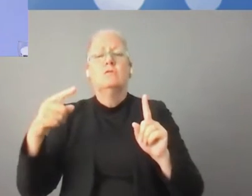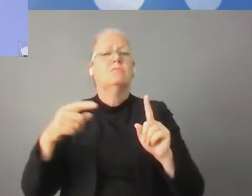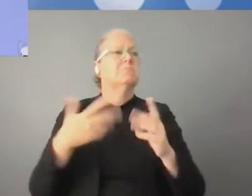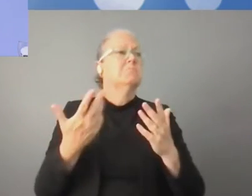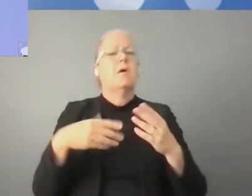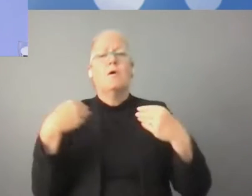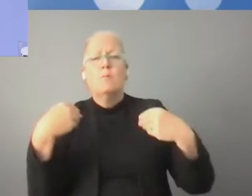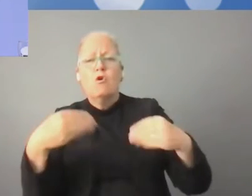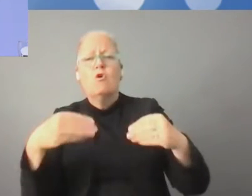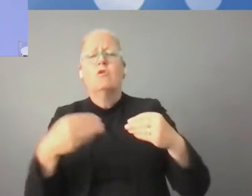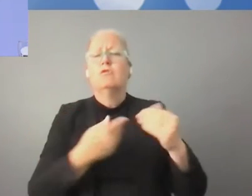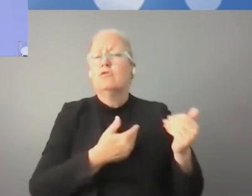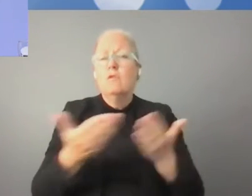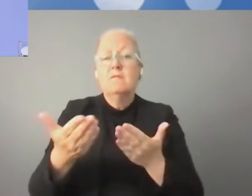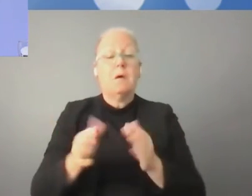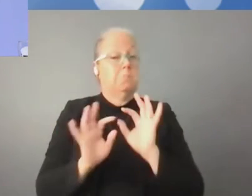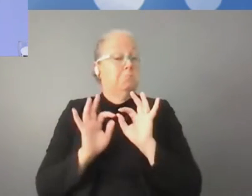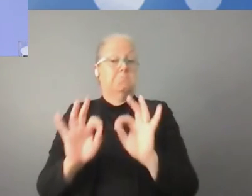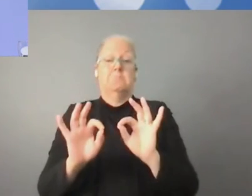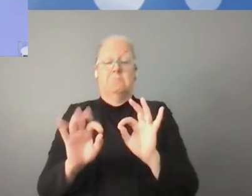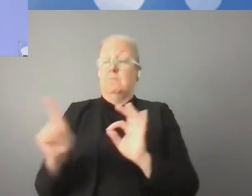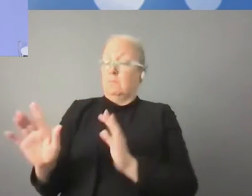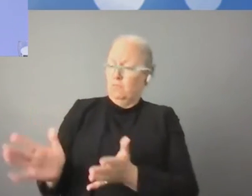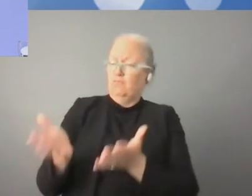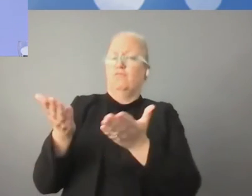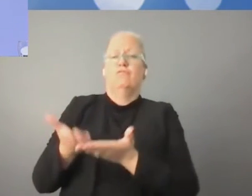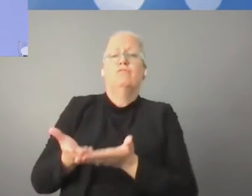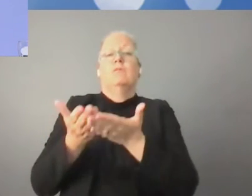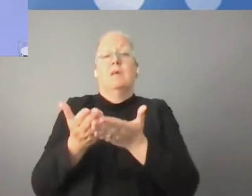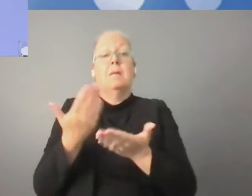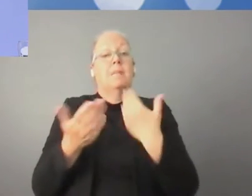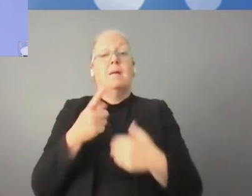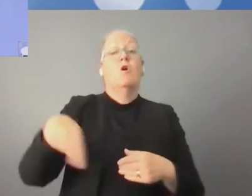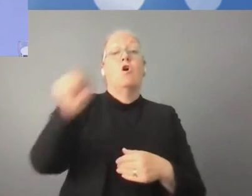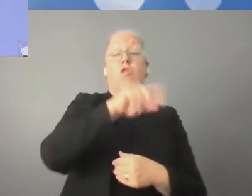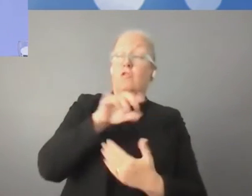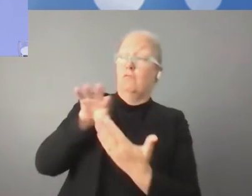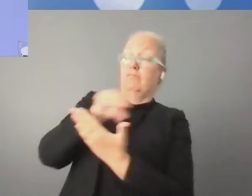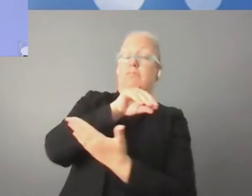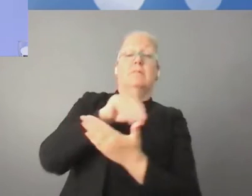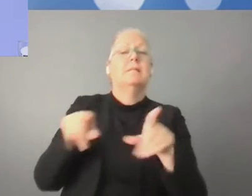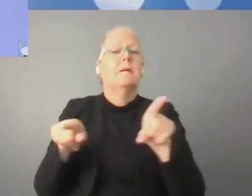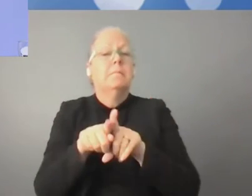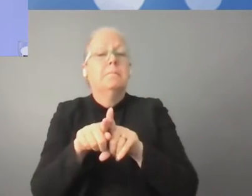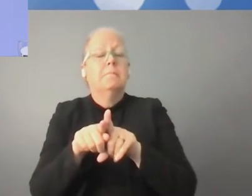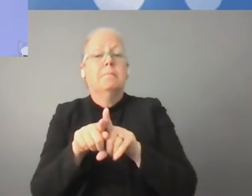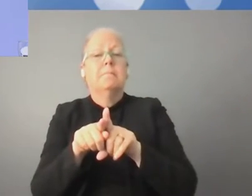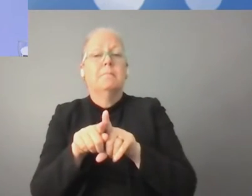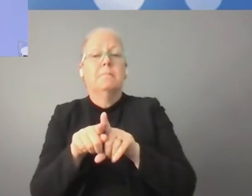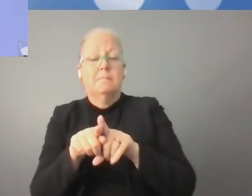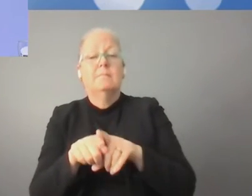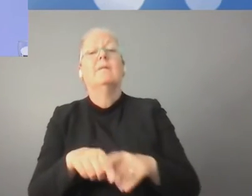председатель, представляющая Европейский инвестиционный банк. И, конечно же, мы с радостью